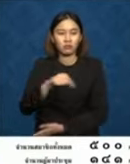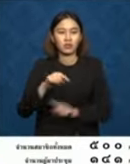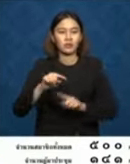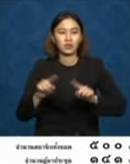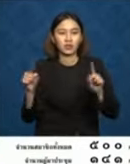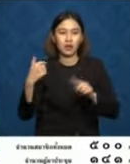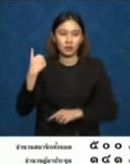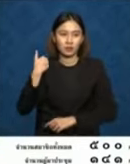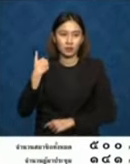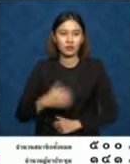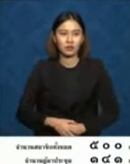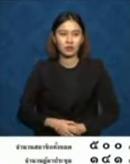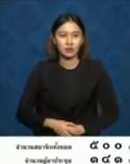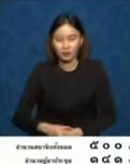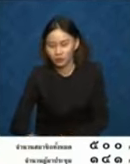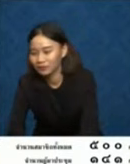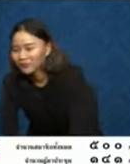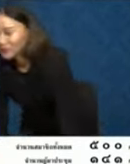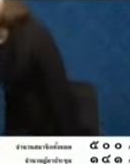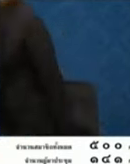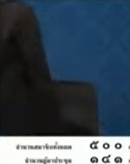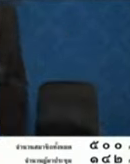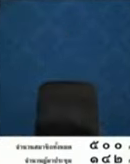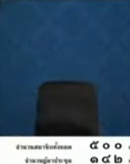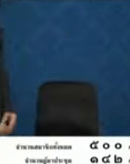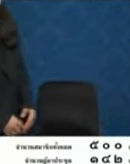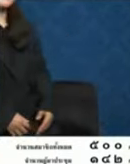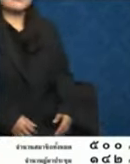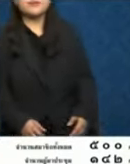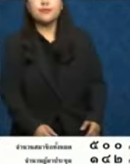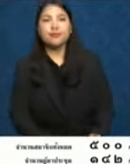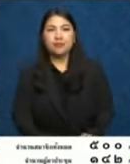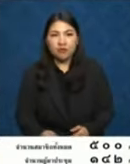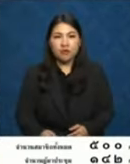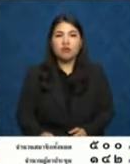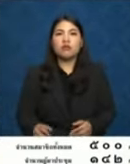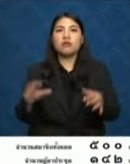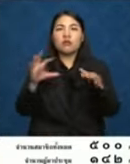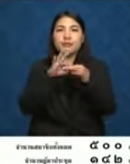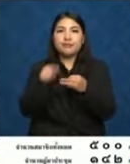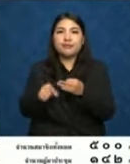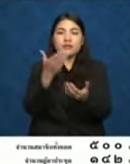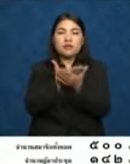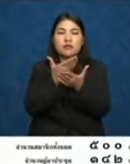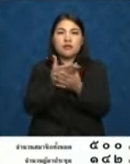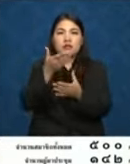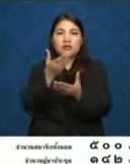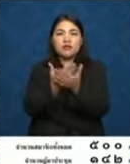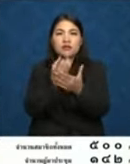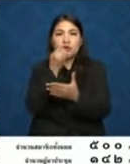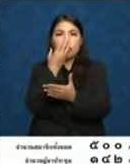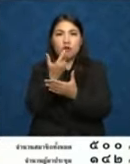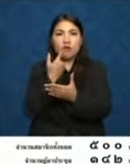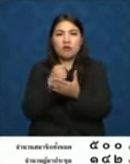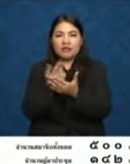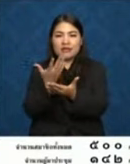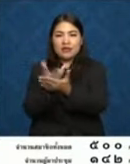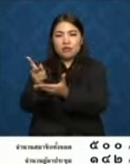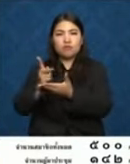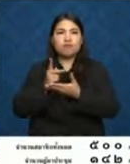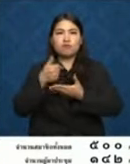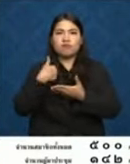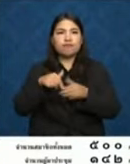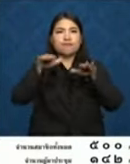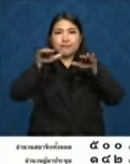างกันมากนะครับแล้วภาวะของดอกเบี้ยเงินกู้เนี่ยไม่มีท่าทีจะลดลงเมื่อไม่มีท่